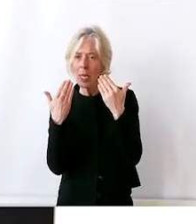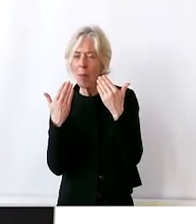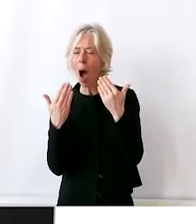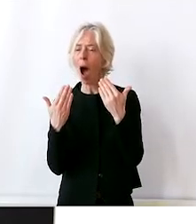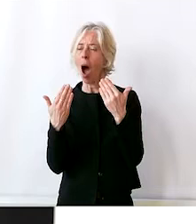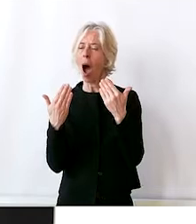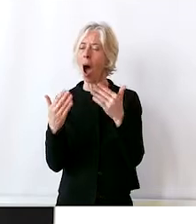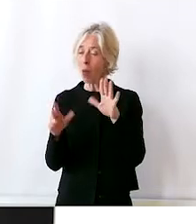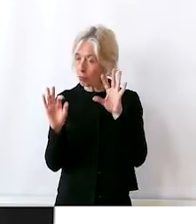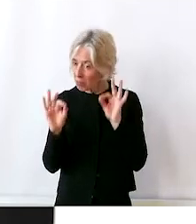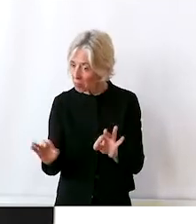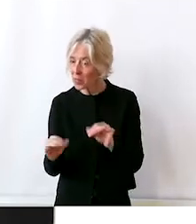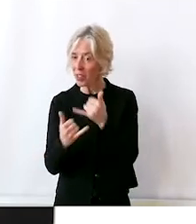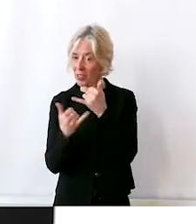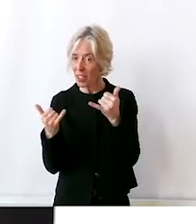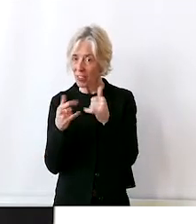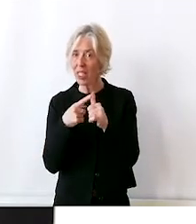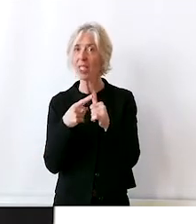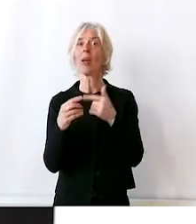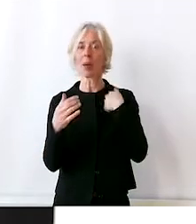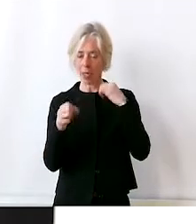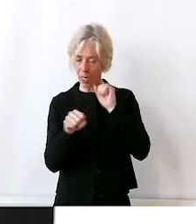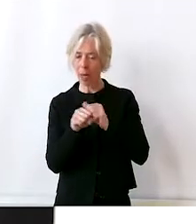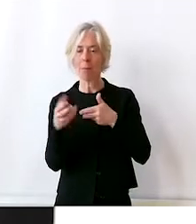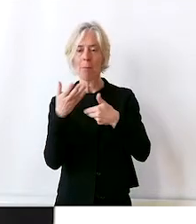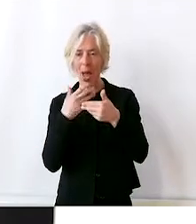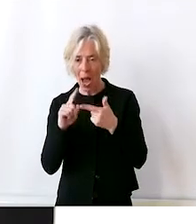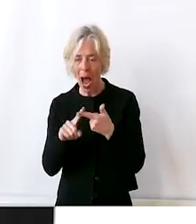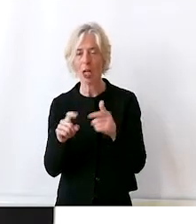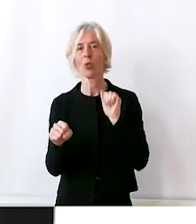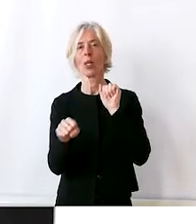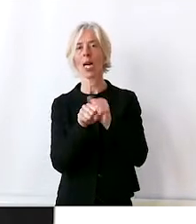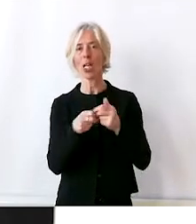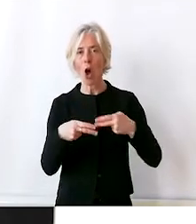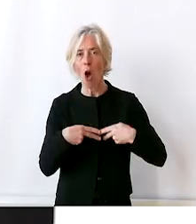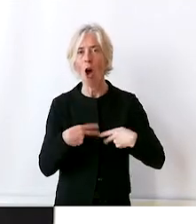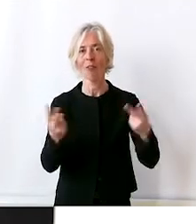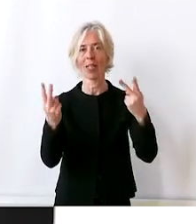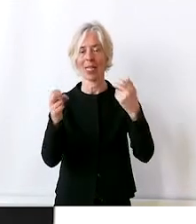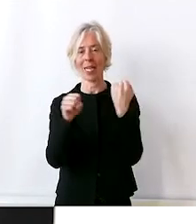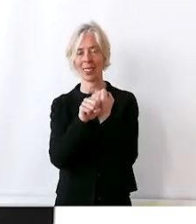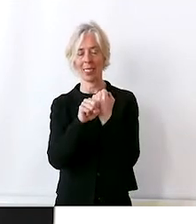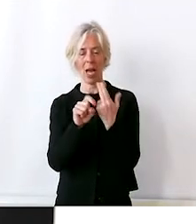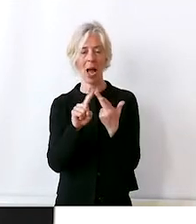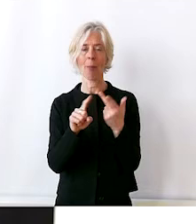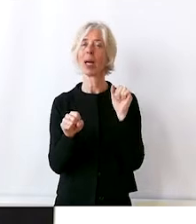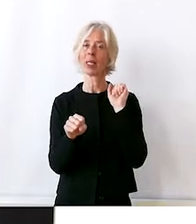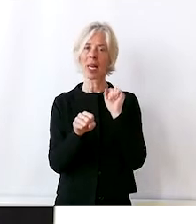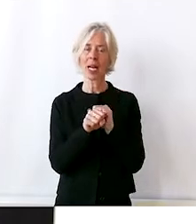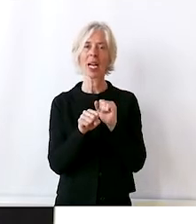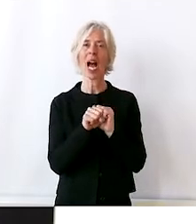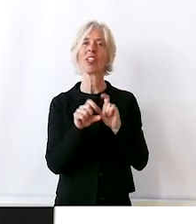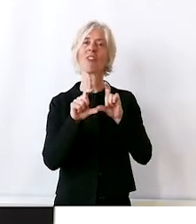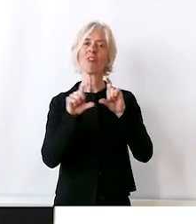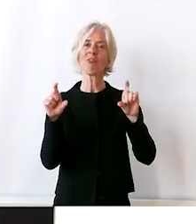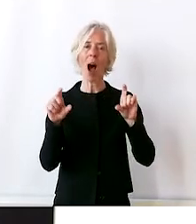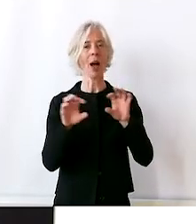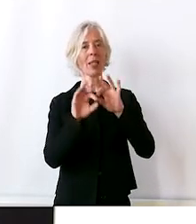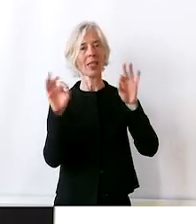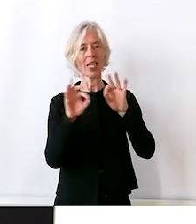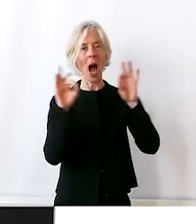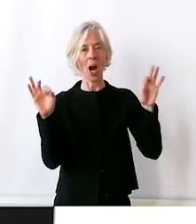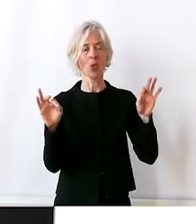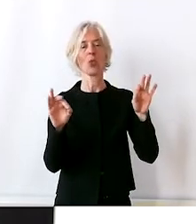durch Öffentlichkeitsarbeit, durch Fachveranstaltungen zusammen mit unserem Partner KUMAS Umweltnetzwerk, und